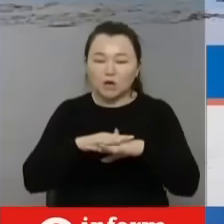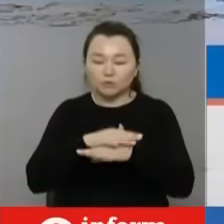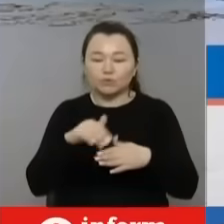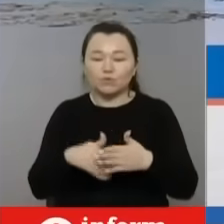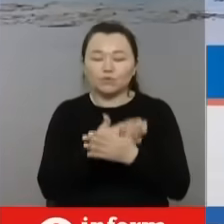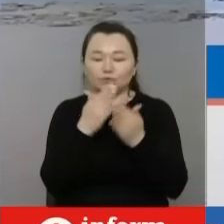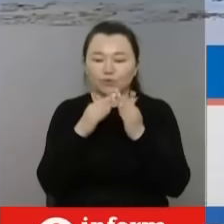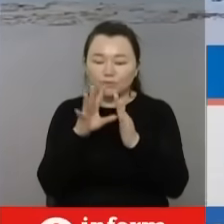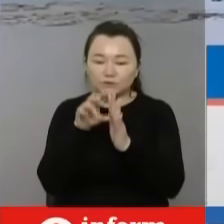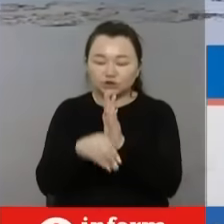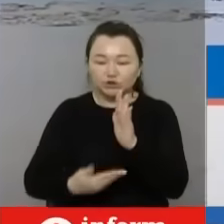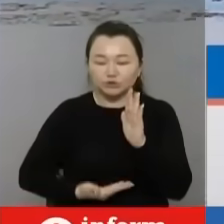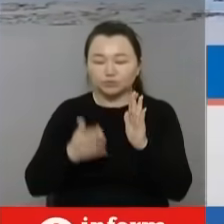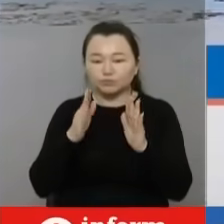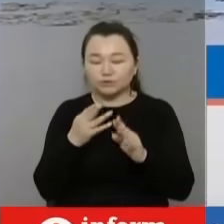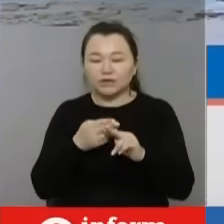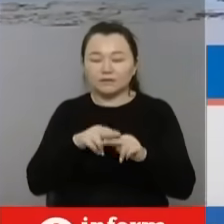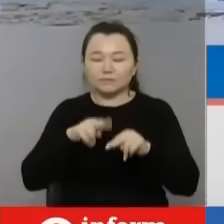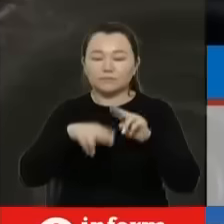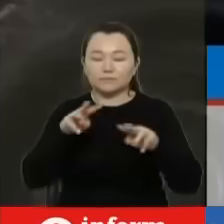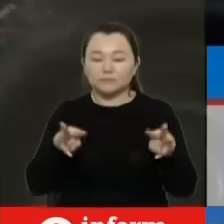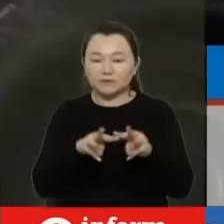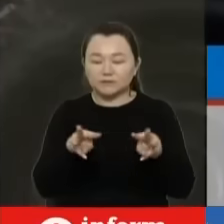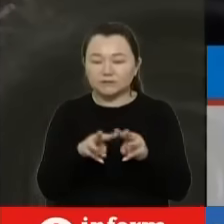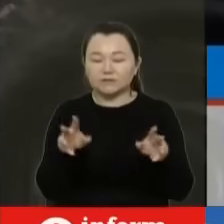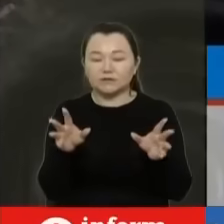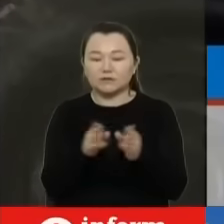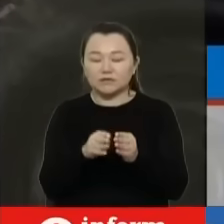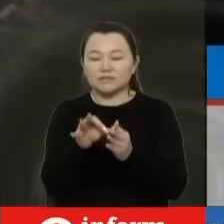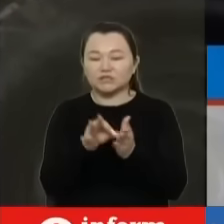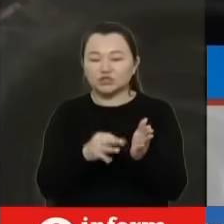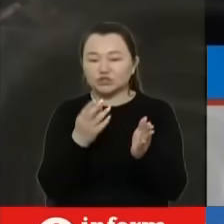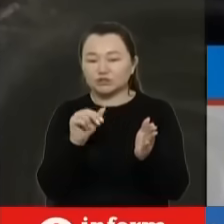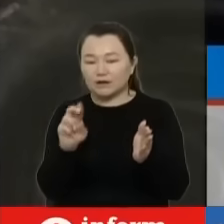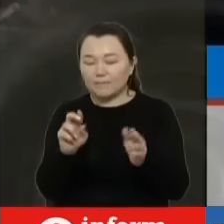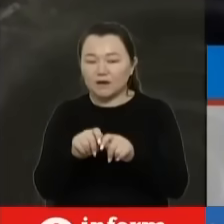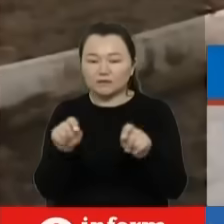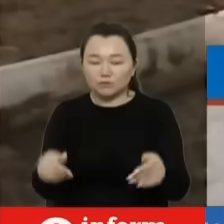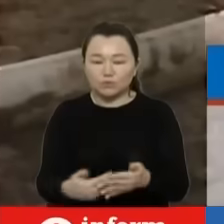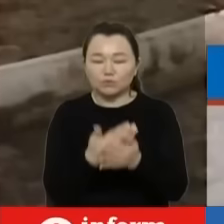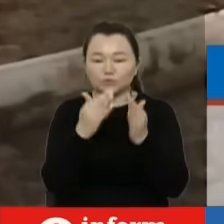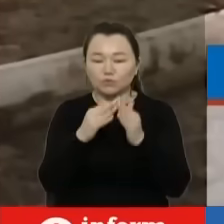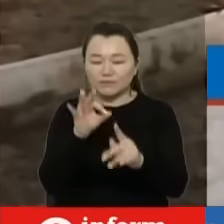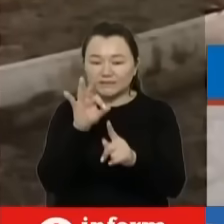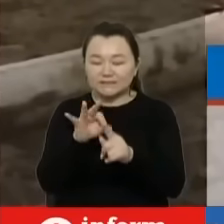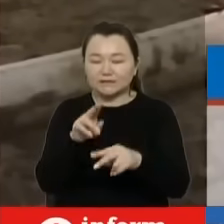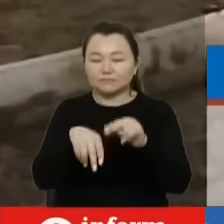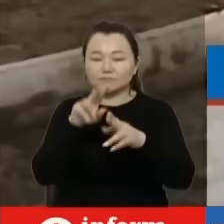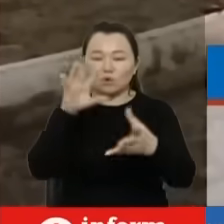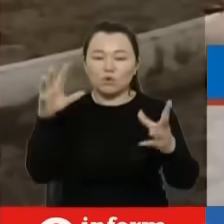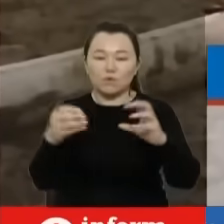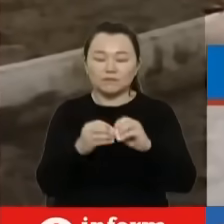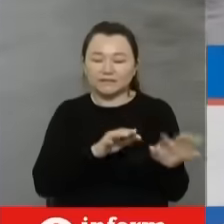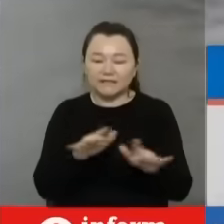үйлерге қоныстанатын болды. Ол үшін құрылыс министрлігінің жанынан жедел штаб құрылып, жаңа тұрғын үй салуды көздейтін кешенді